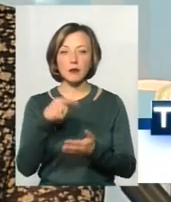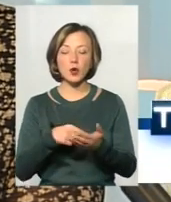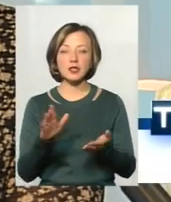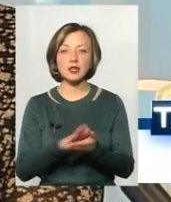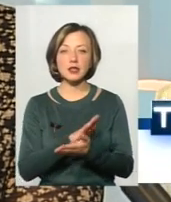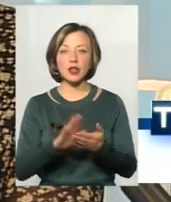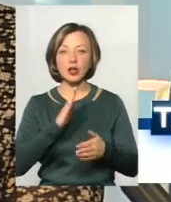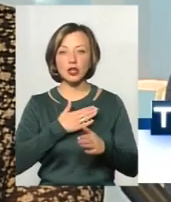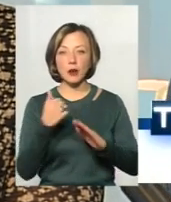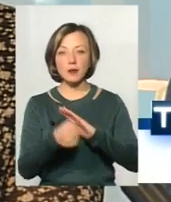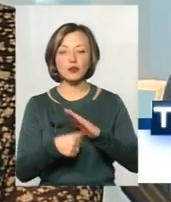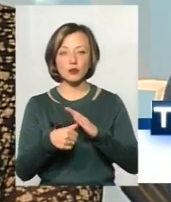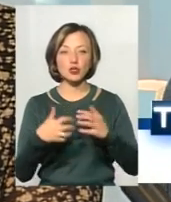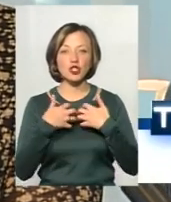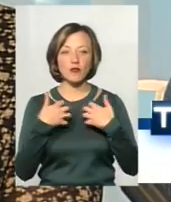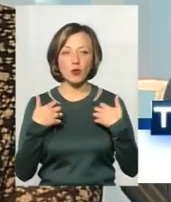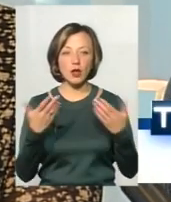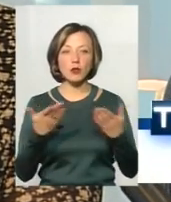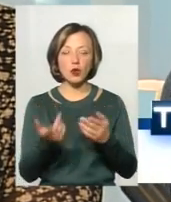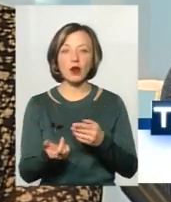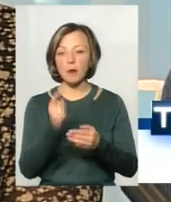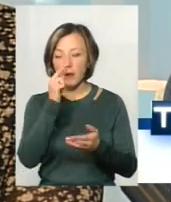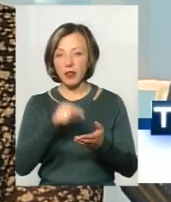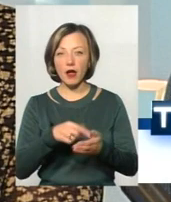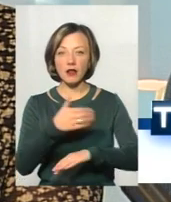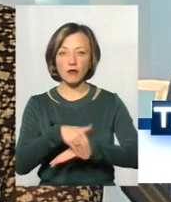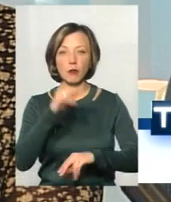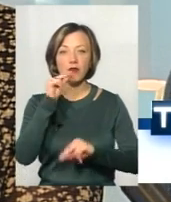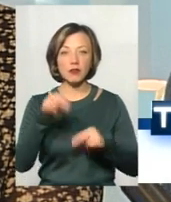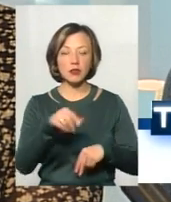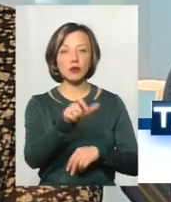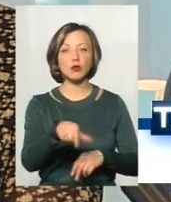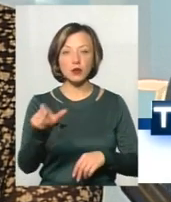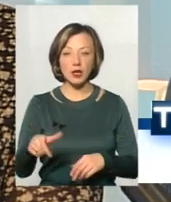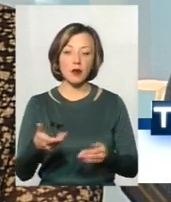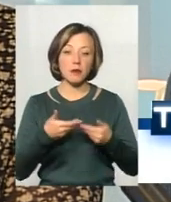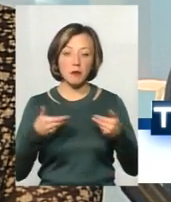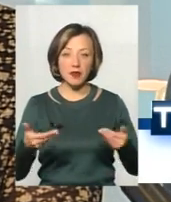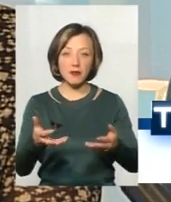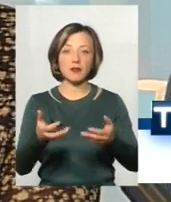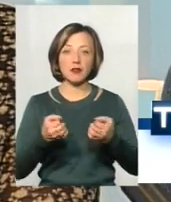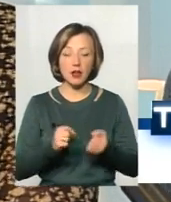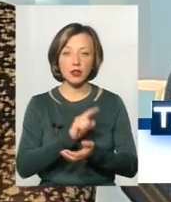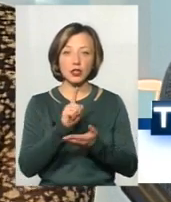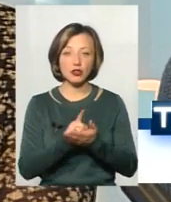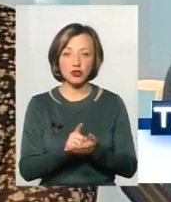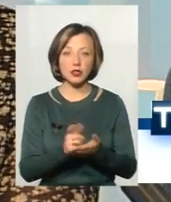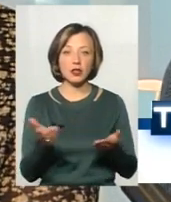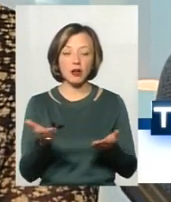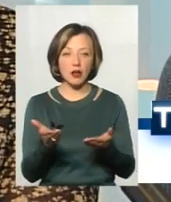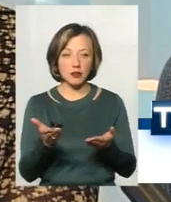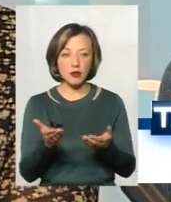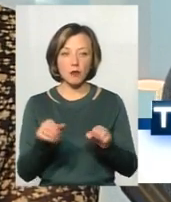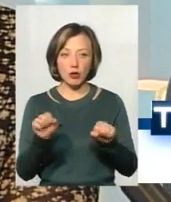наших бездомных животных, которые оказываются на улице по вине нас же людей. Мы их приручили, мы должны их как-то, мы